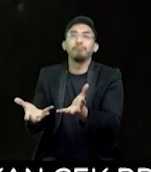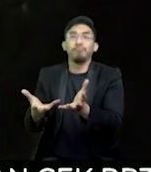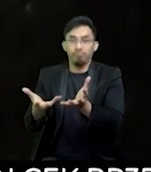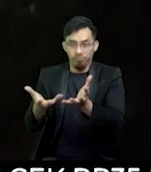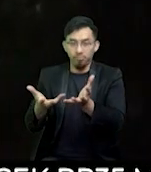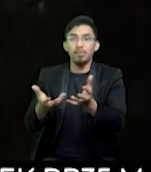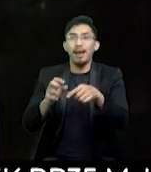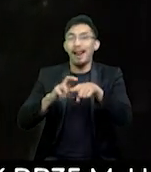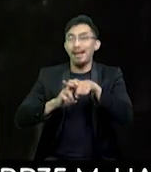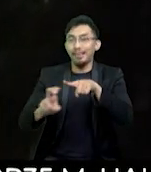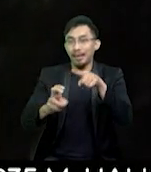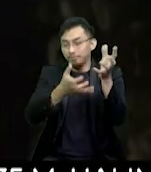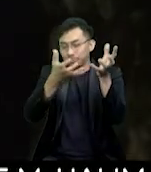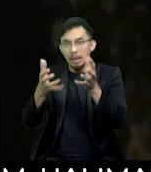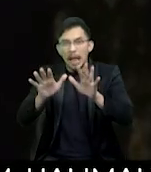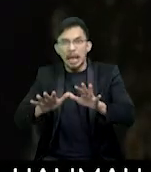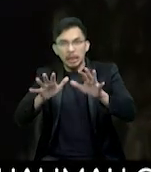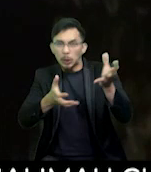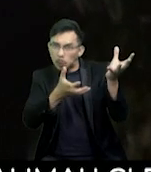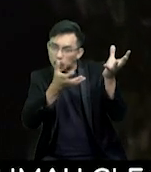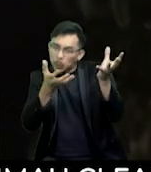dilakukan penuh hati-hati buah